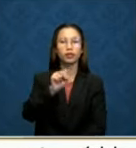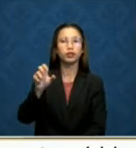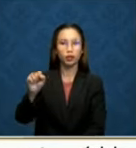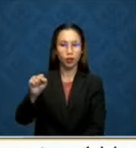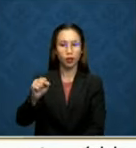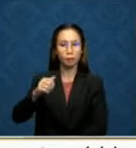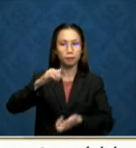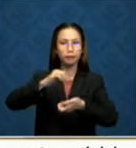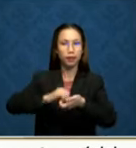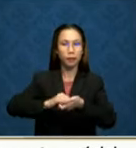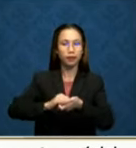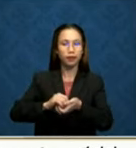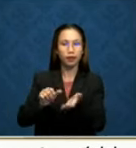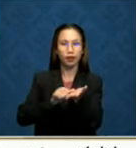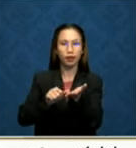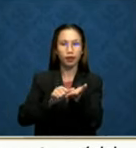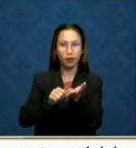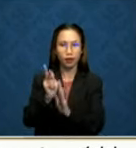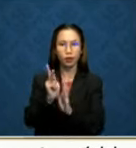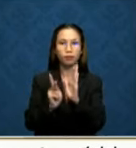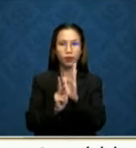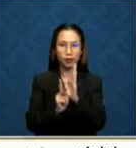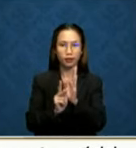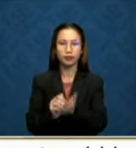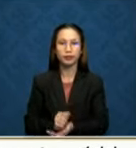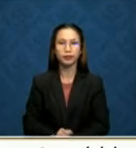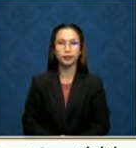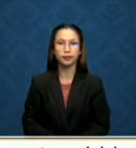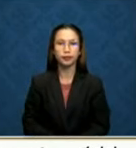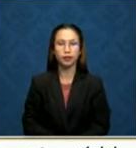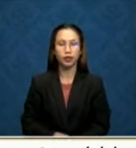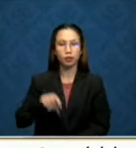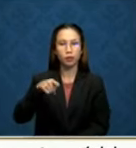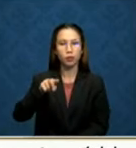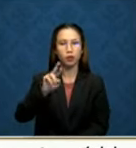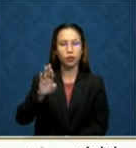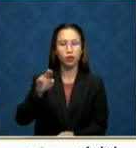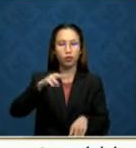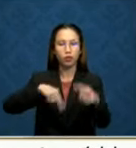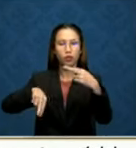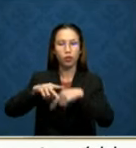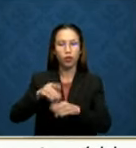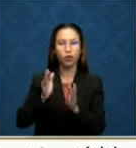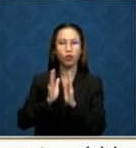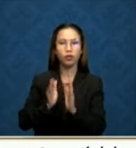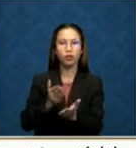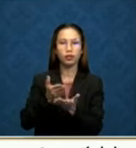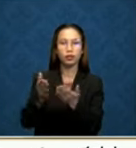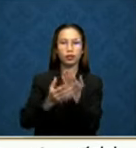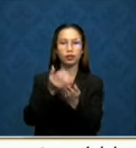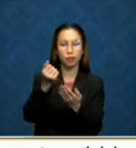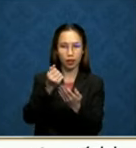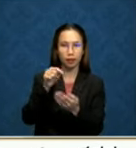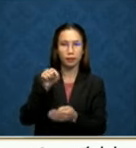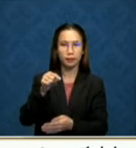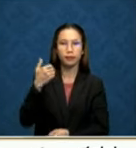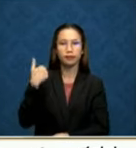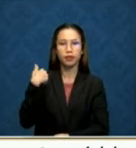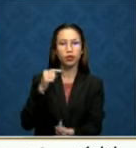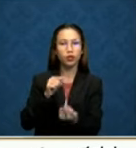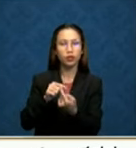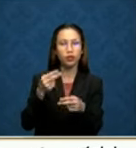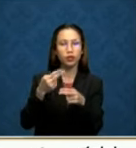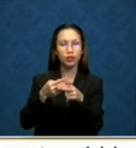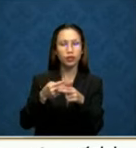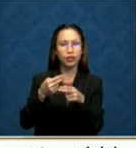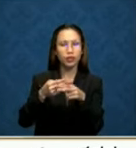้อนรด้วยนะคะในการปับปรุงกฎหมายชวับนี้ และก็มีพระรชบัหัคุมครองผู้บโภคของสภาวงก่ผบริโภค ด้วยที่จะเข้าชื่